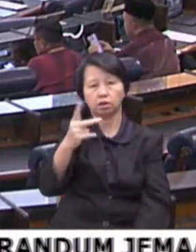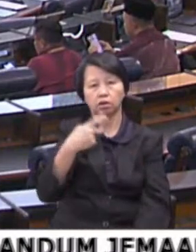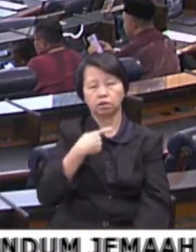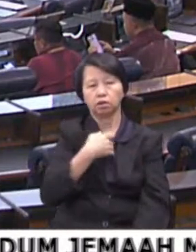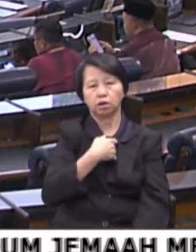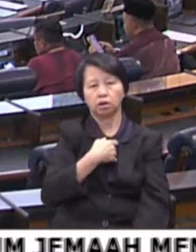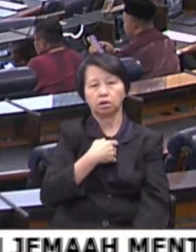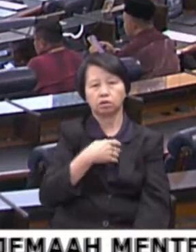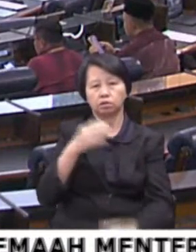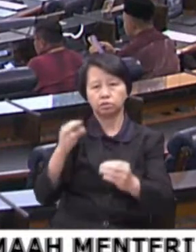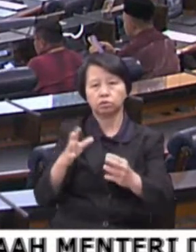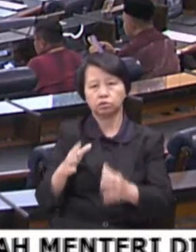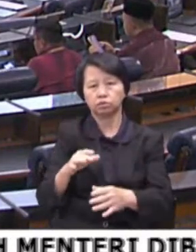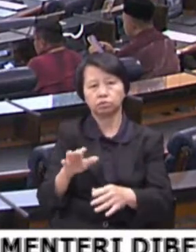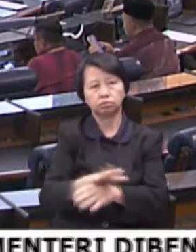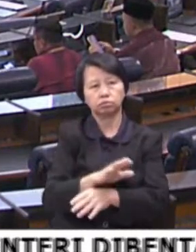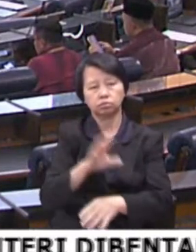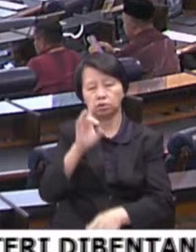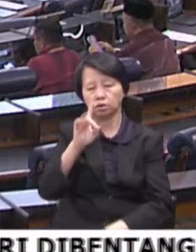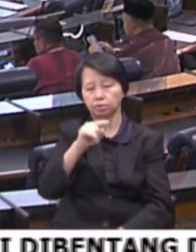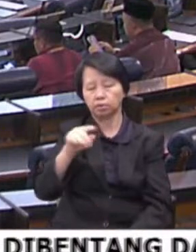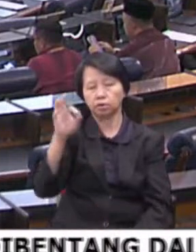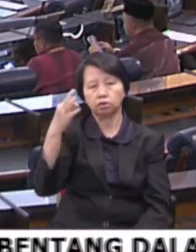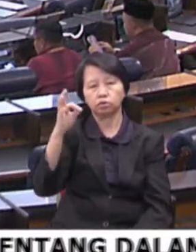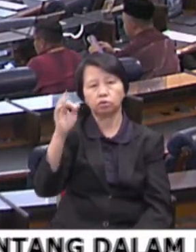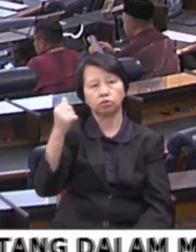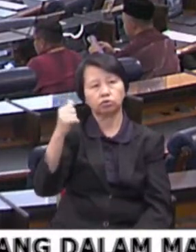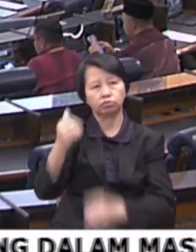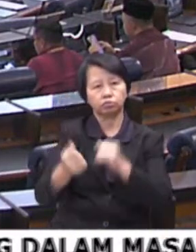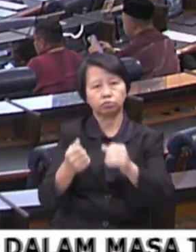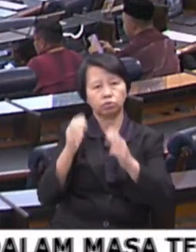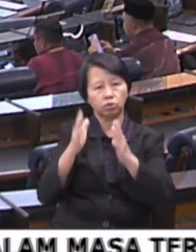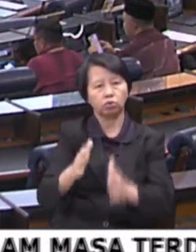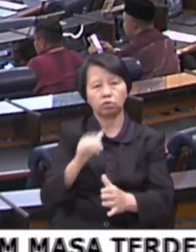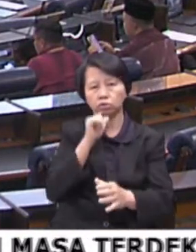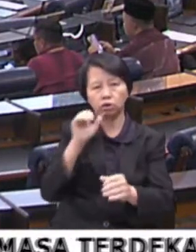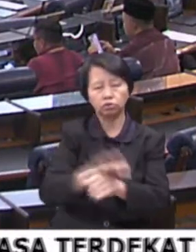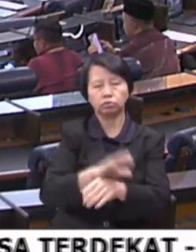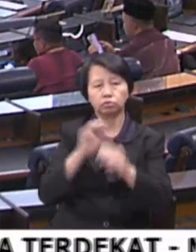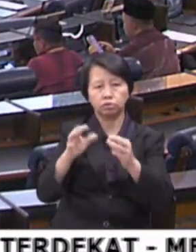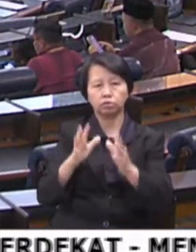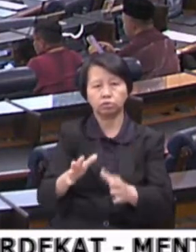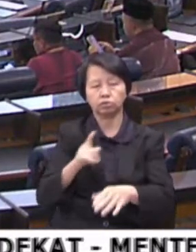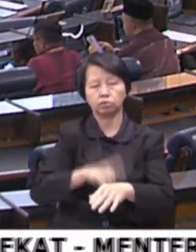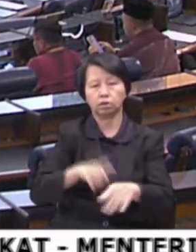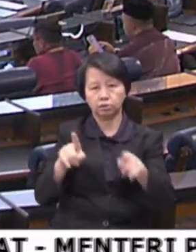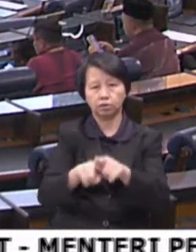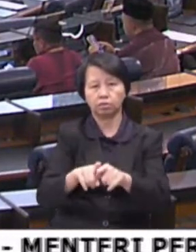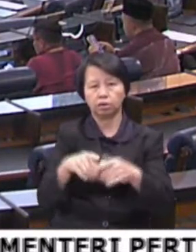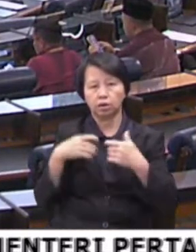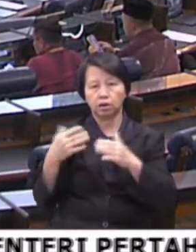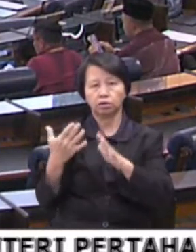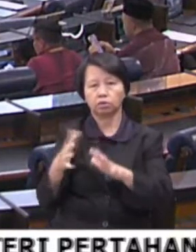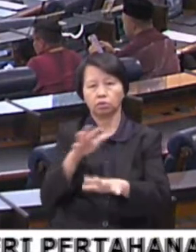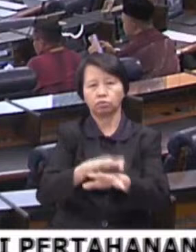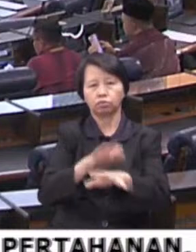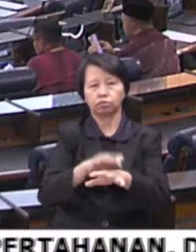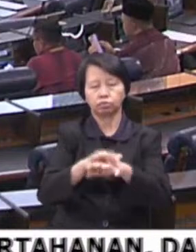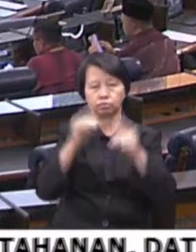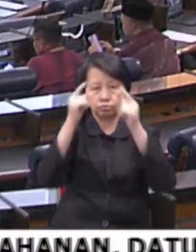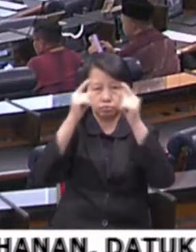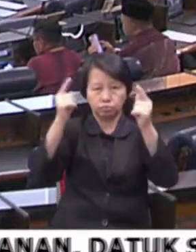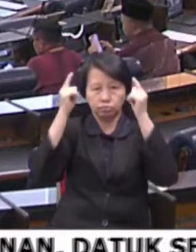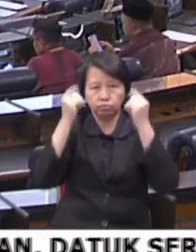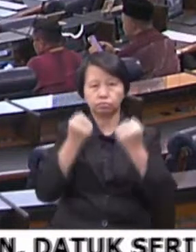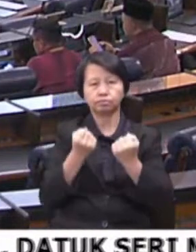mengalami definisi guru antara 8 dan 10 orang setiap sekolah dalam masa yang sama juga kita hadapi lambatkan graduan